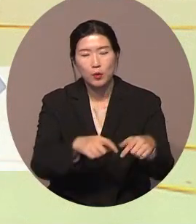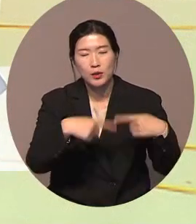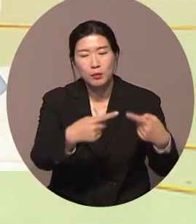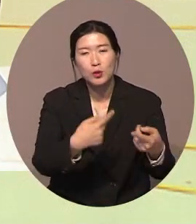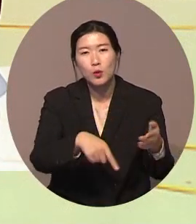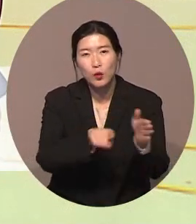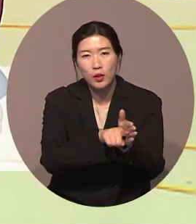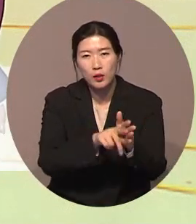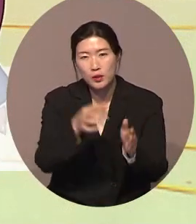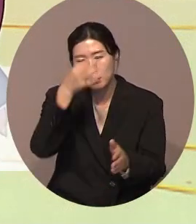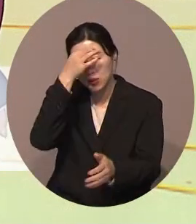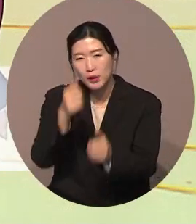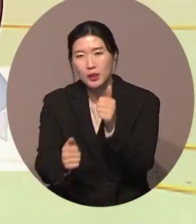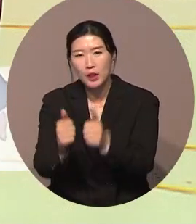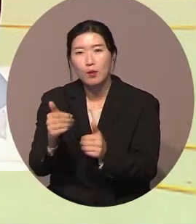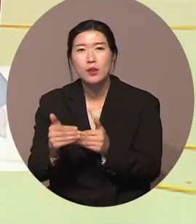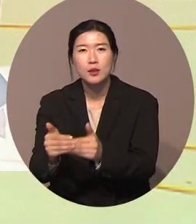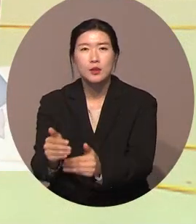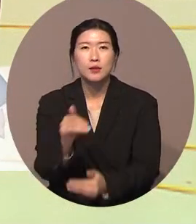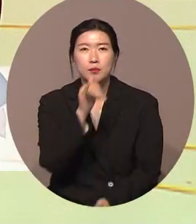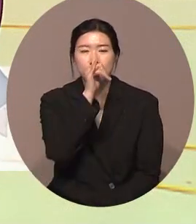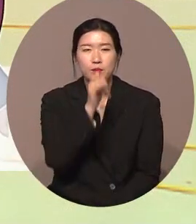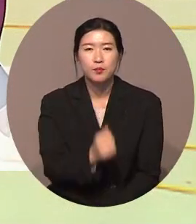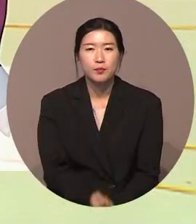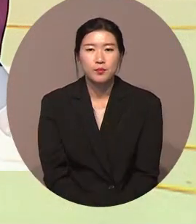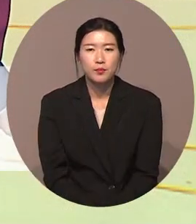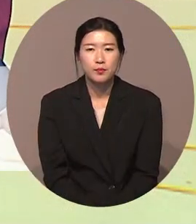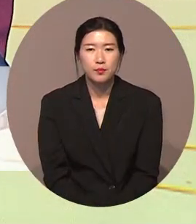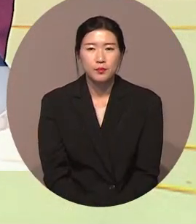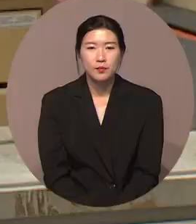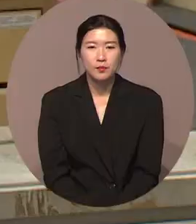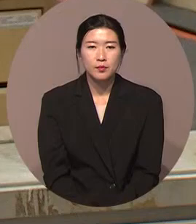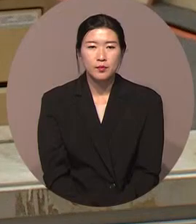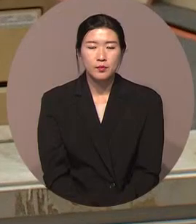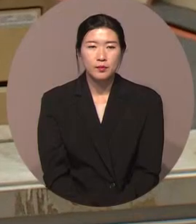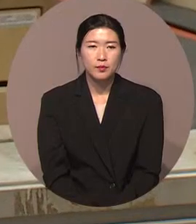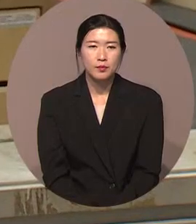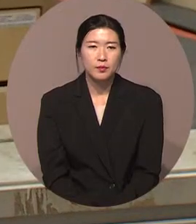티켓을 따내기 위해 경쟁합니다. 김태욱 기자입니다.